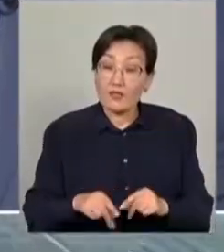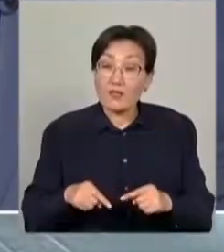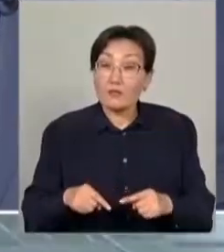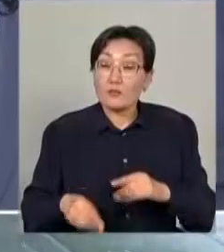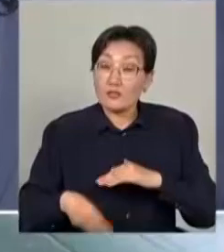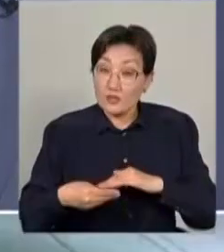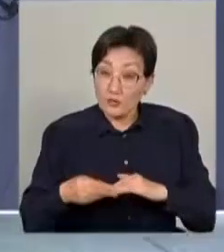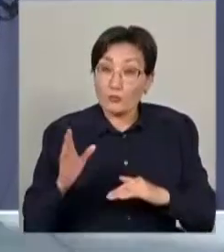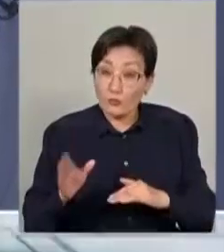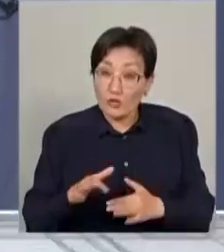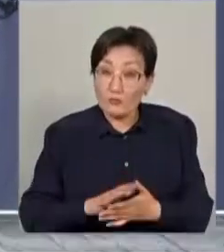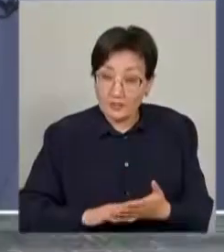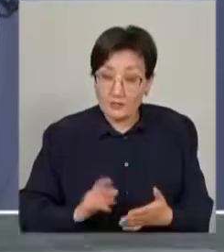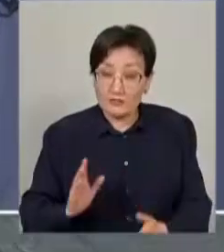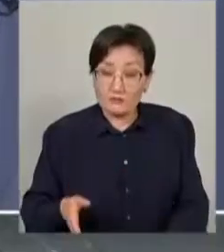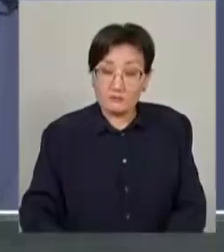коррупции еще будет продолжаться.